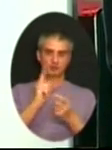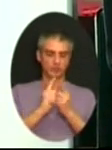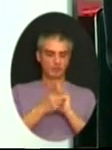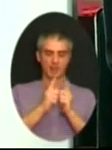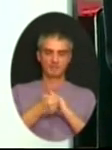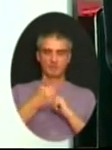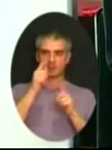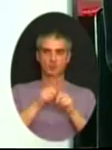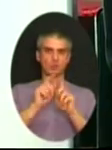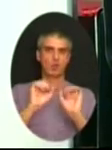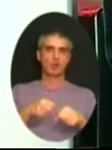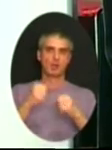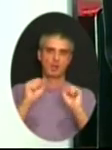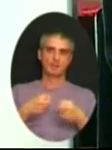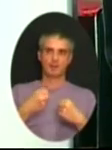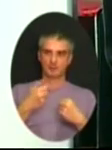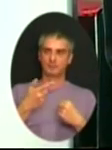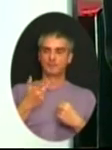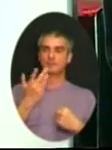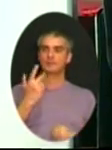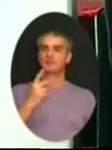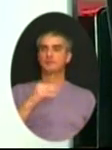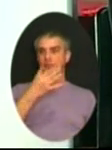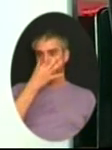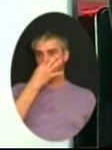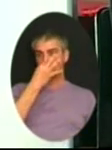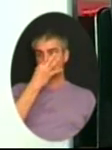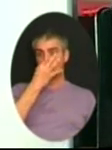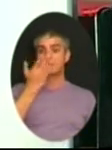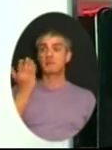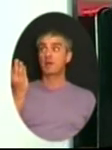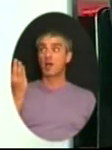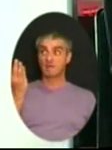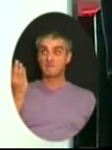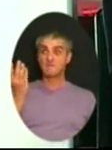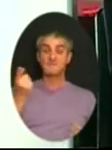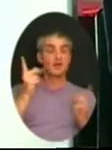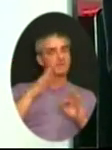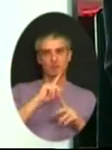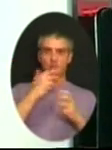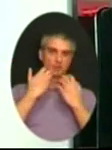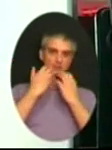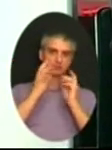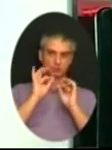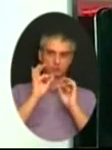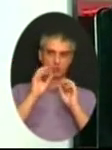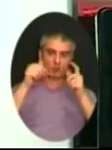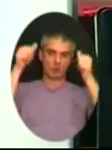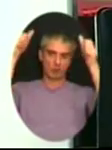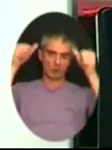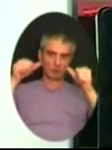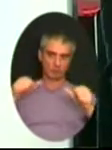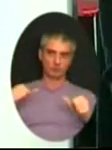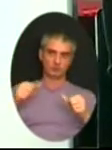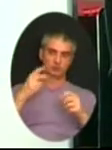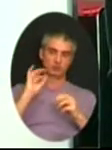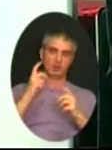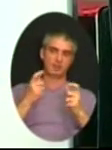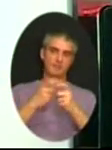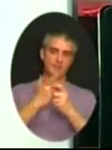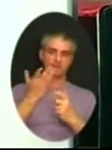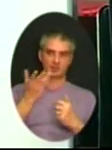שמחליפה מנהיגים כמו גרביים. וסופים את האף. ולא הולכים גם עם הסיפור של הפוסטר הזה שמוביל את